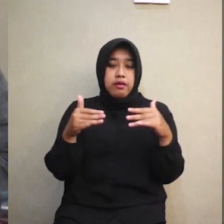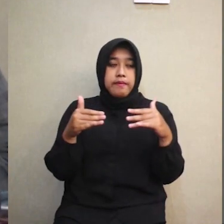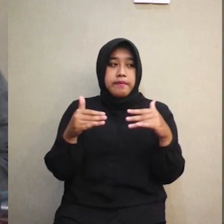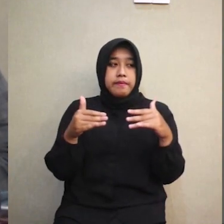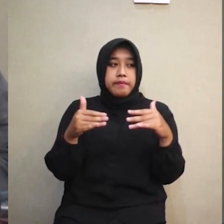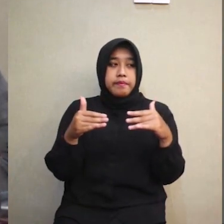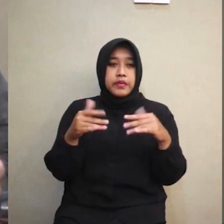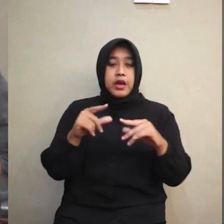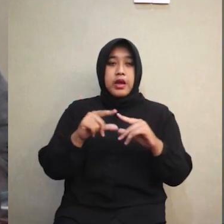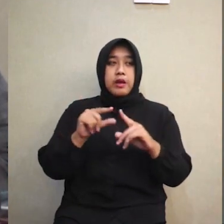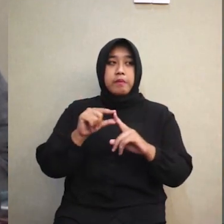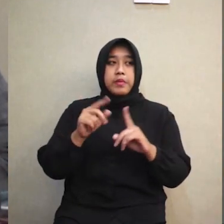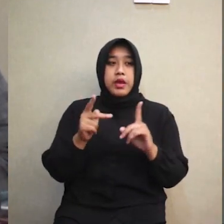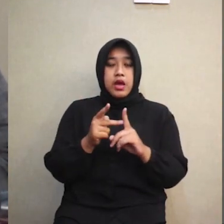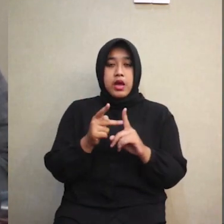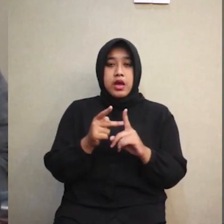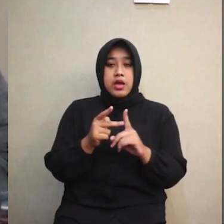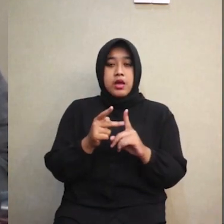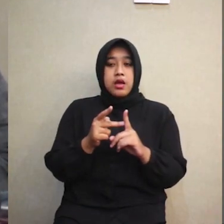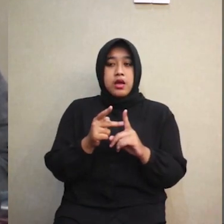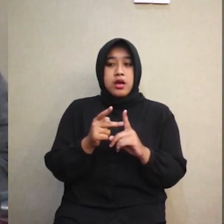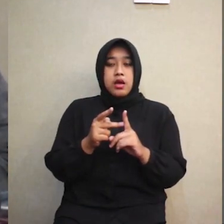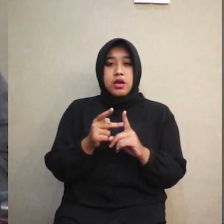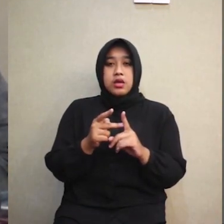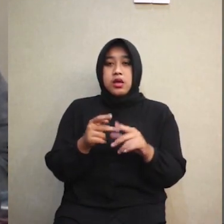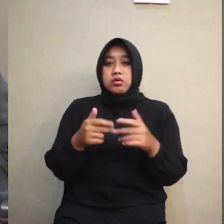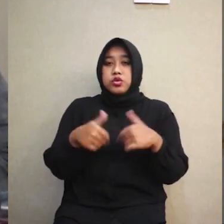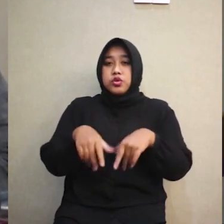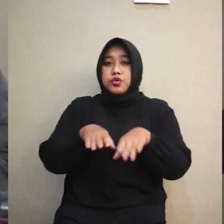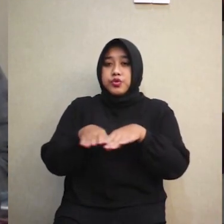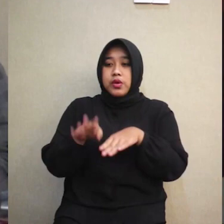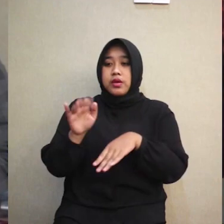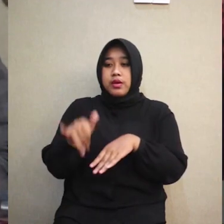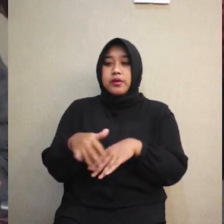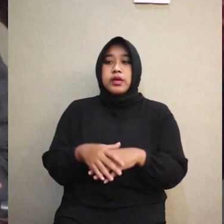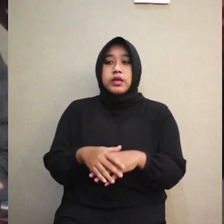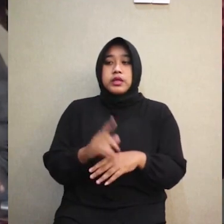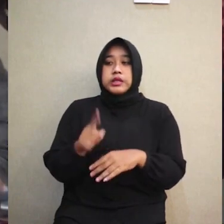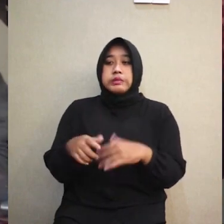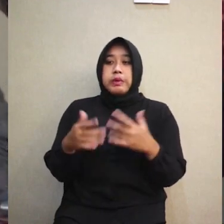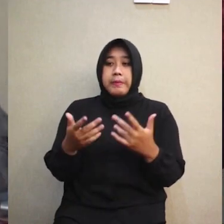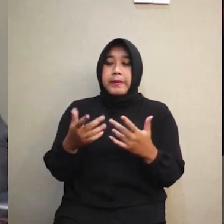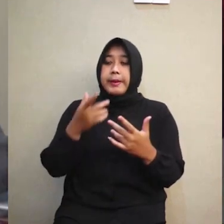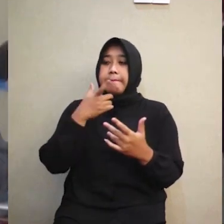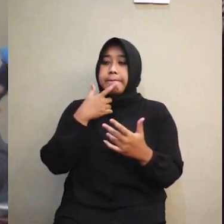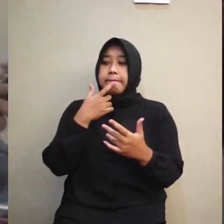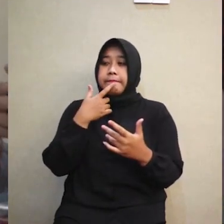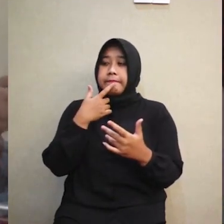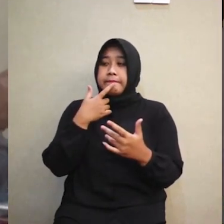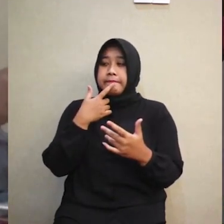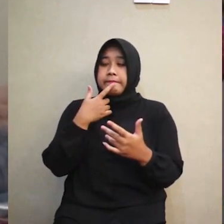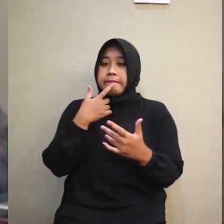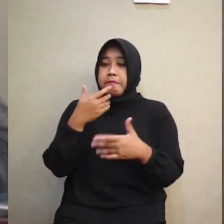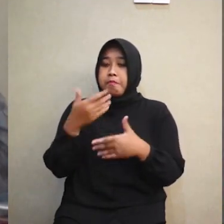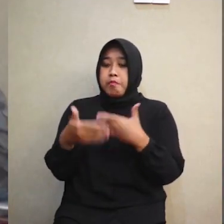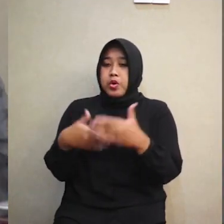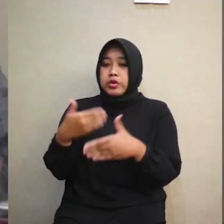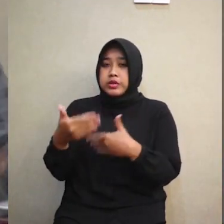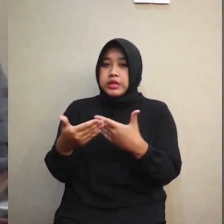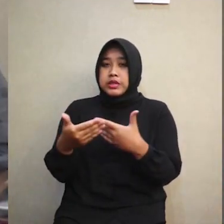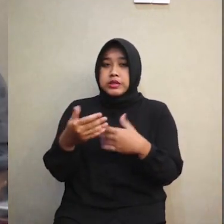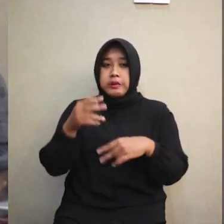aparat penegak hukum yang kompatibel tadi gitu Nah karena ketika proses